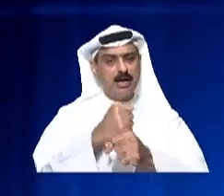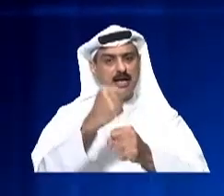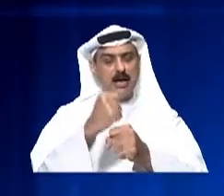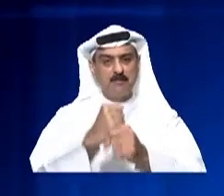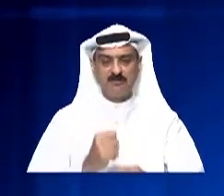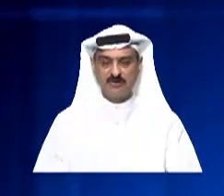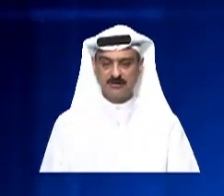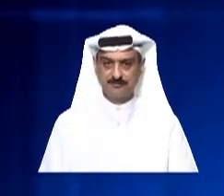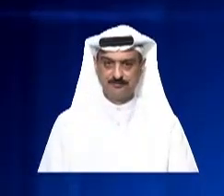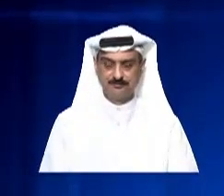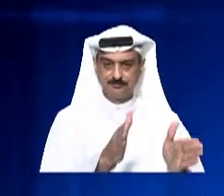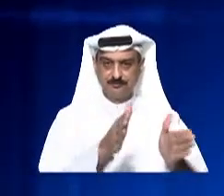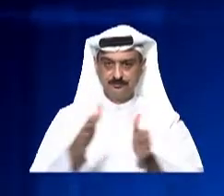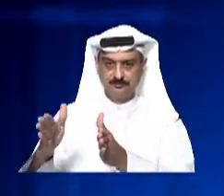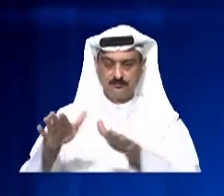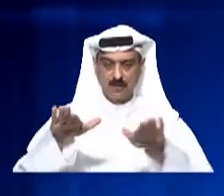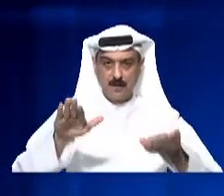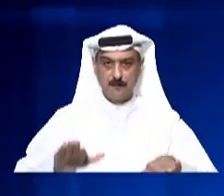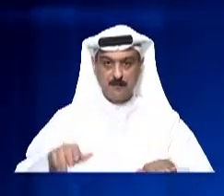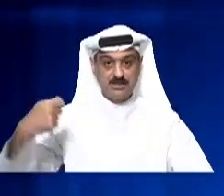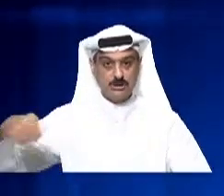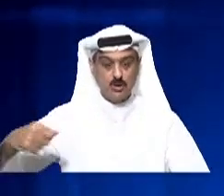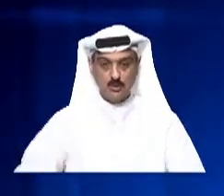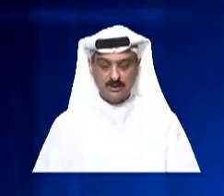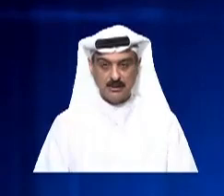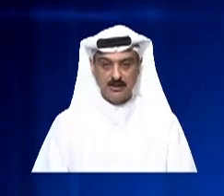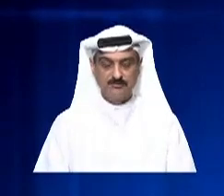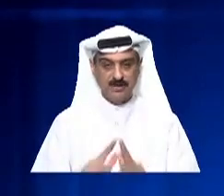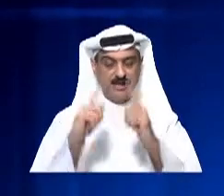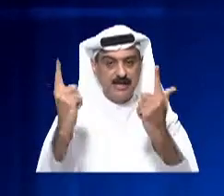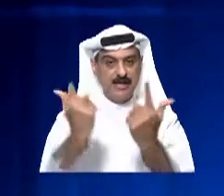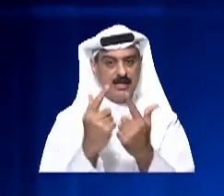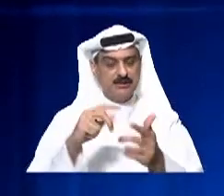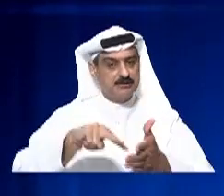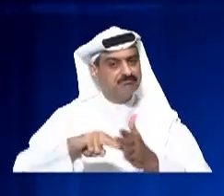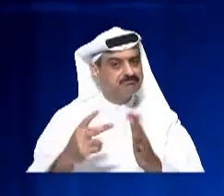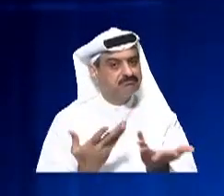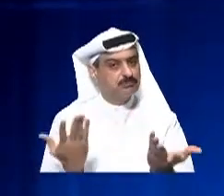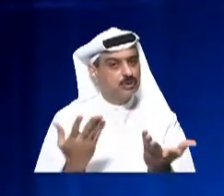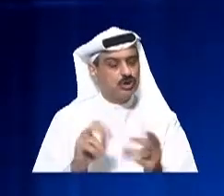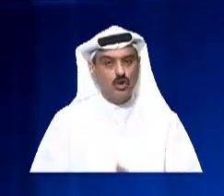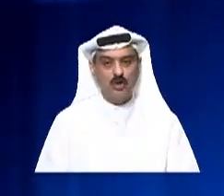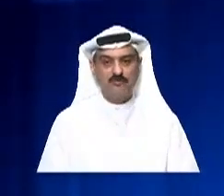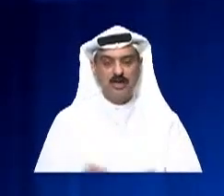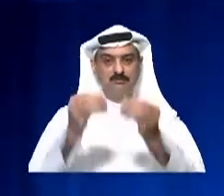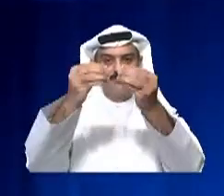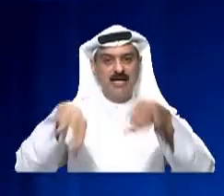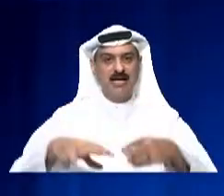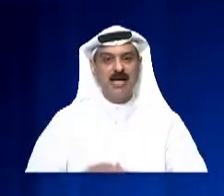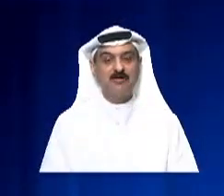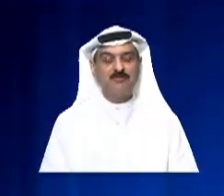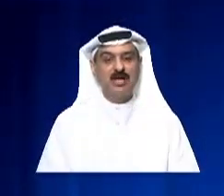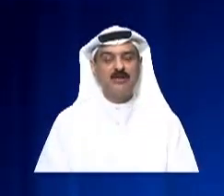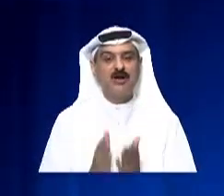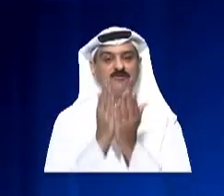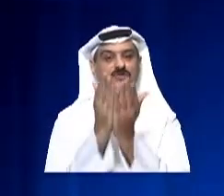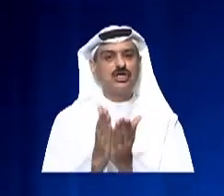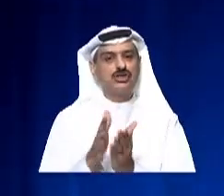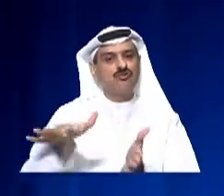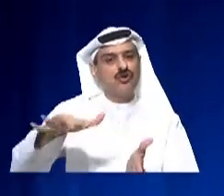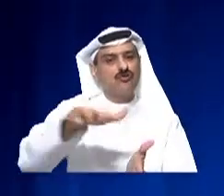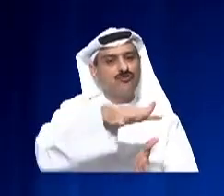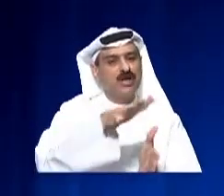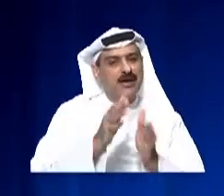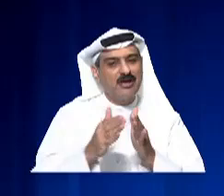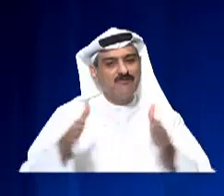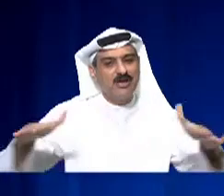ناقش مجلس الوزراء توصية اللجنة بشأن سبل معالجة الأوضاع القائمة في نقعة الشملان، وقرر مجلس